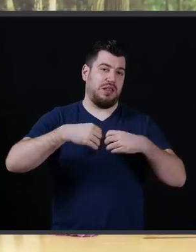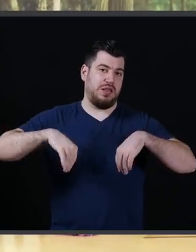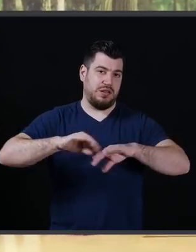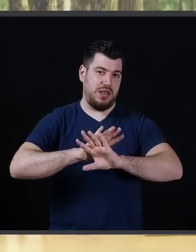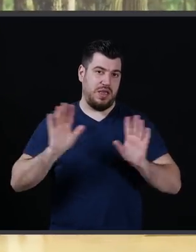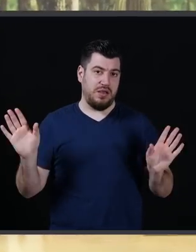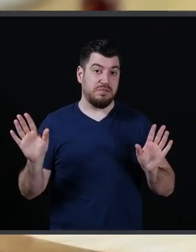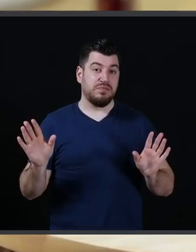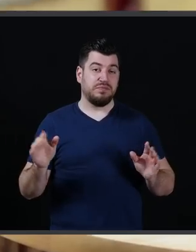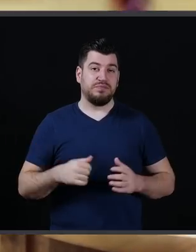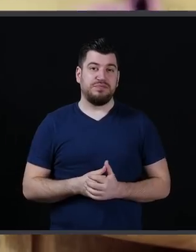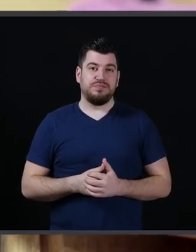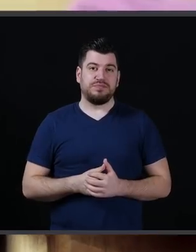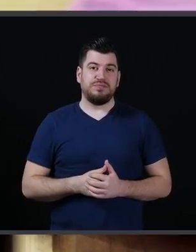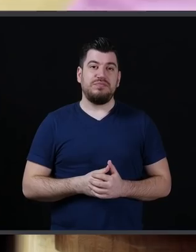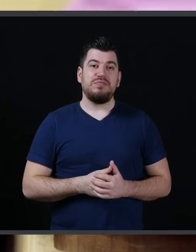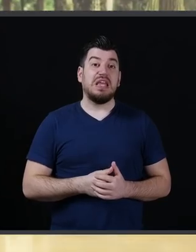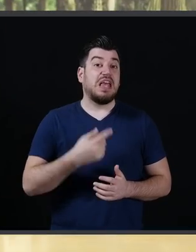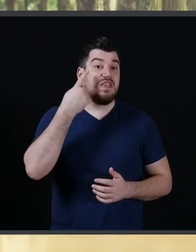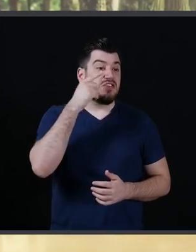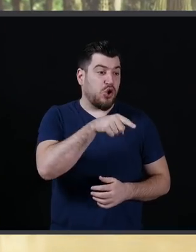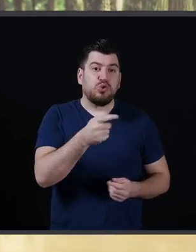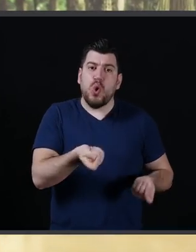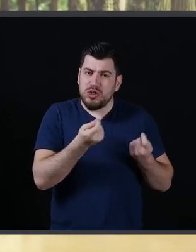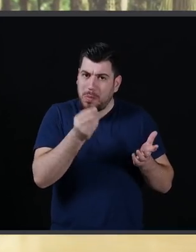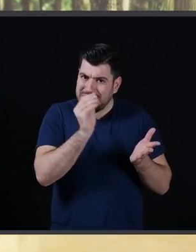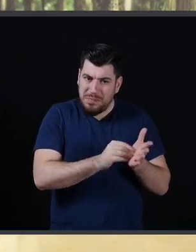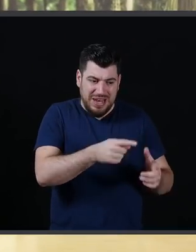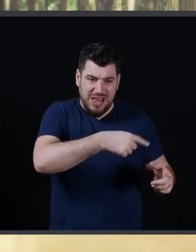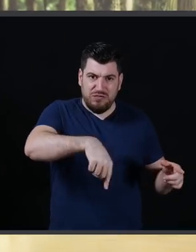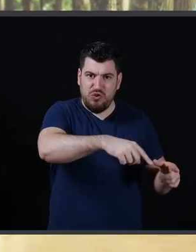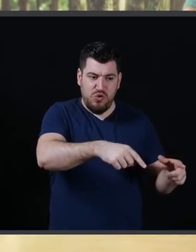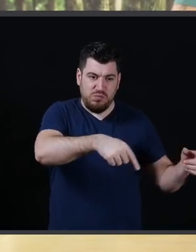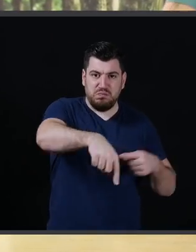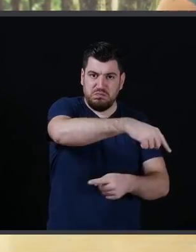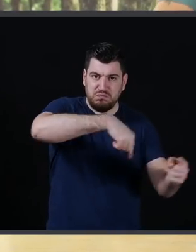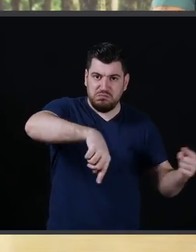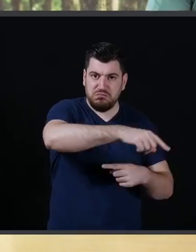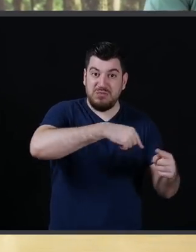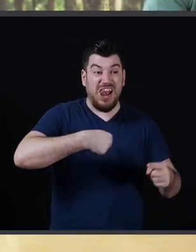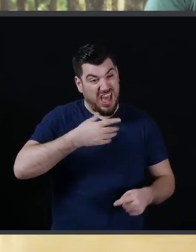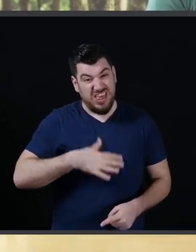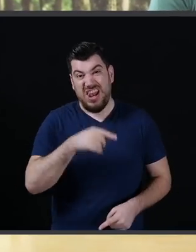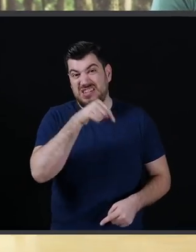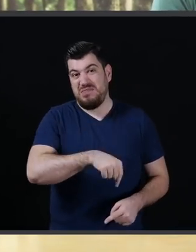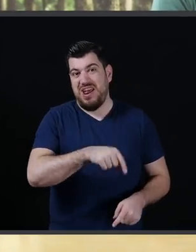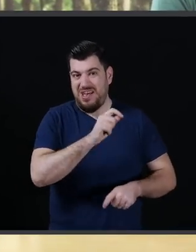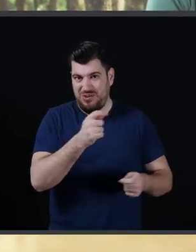Я не что не могу использовать, но сегодня я хочу использовать это, потому я не могу использовать это. Итак, это как это будет.